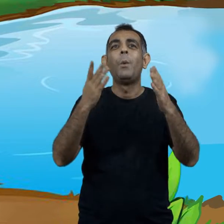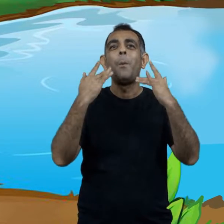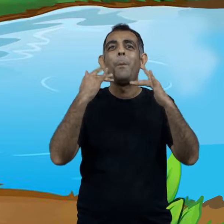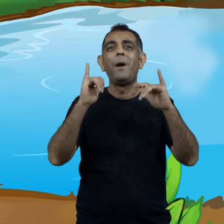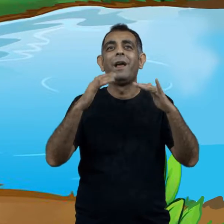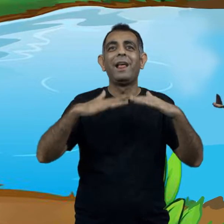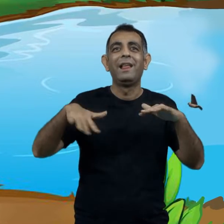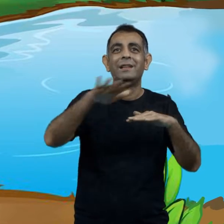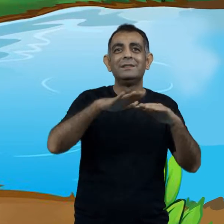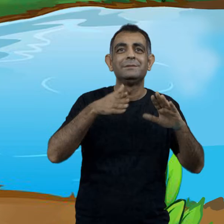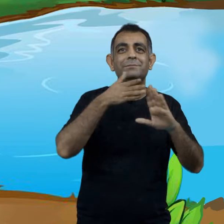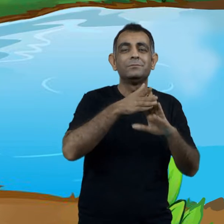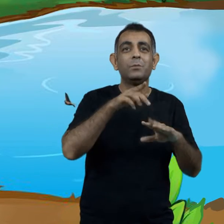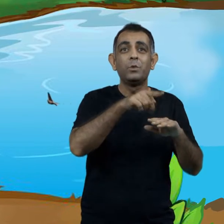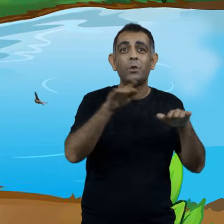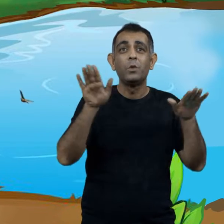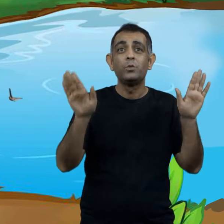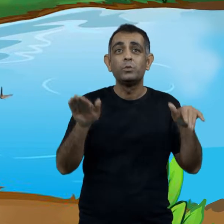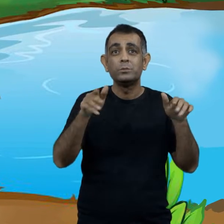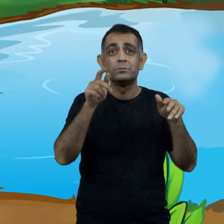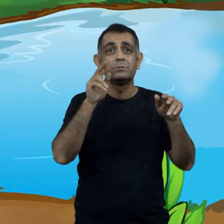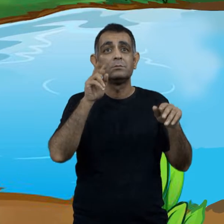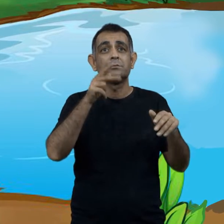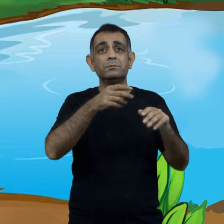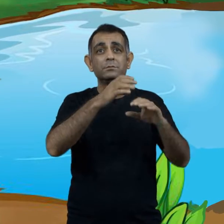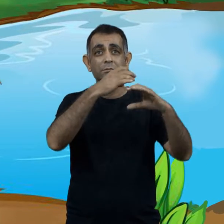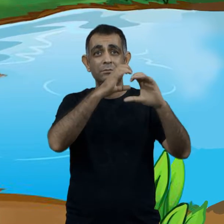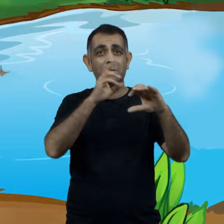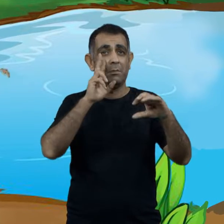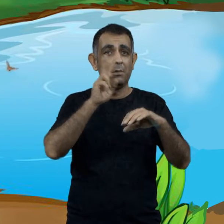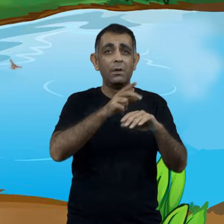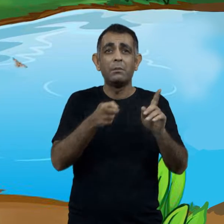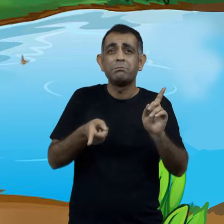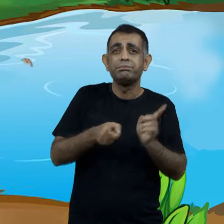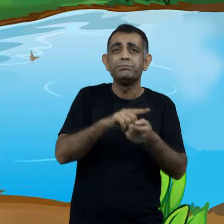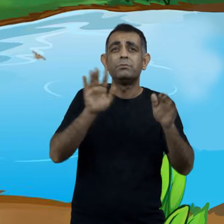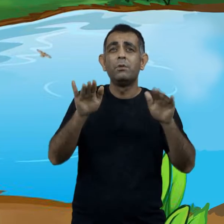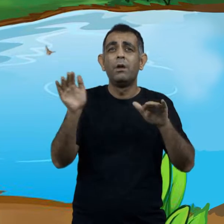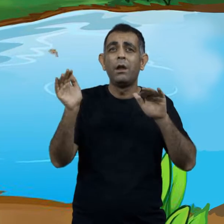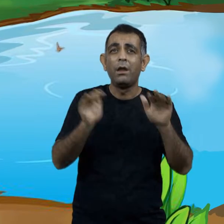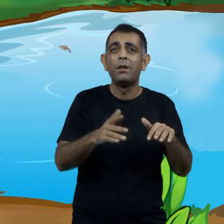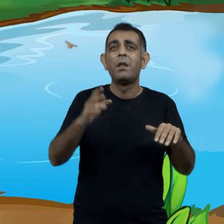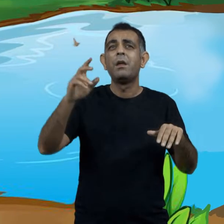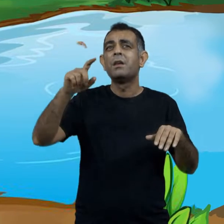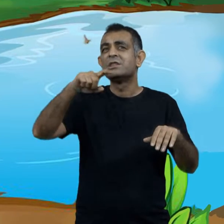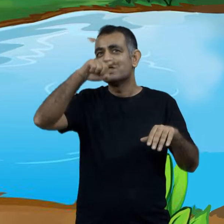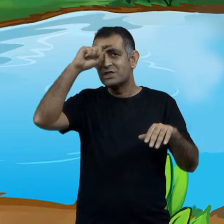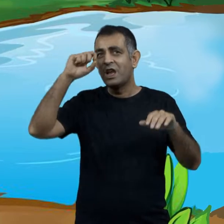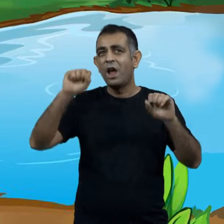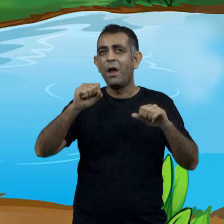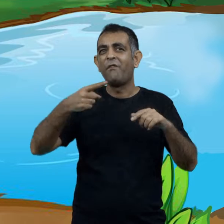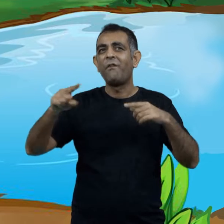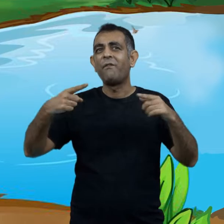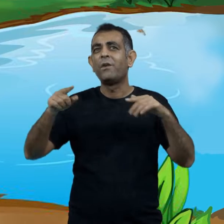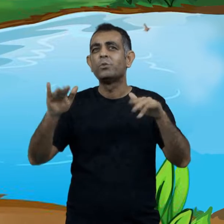amca... Çocuklar, burada kuş gözlemi yapılır. Buraya binlerce kuş gelir. Göç zamanı,